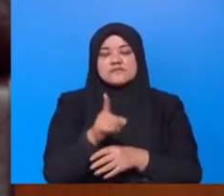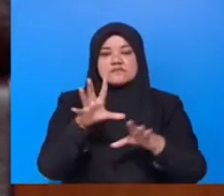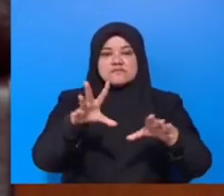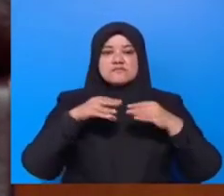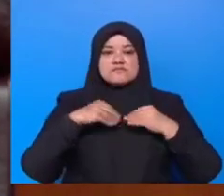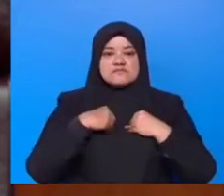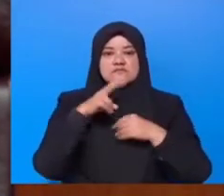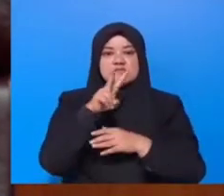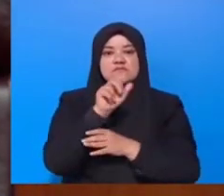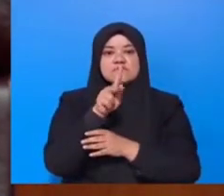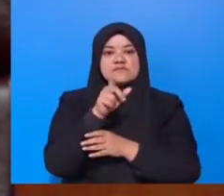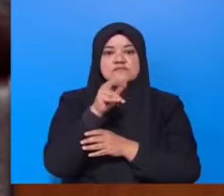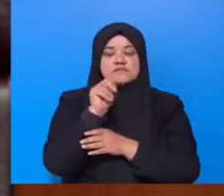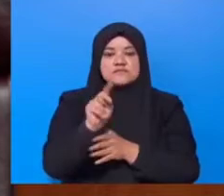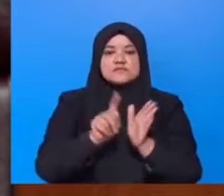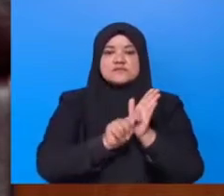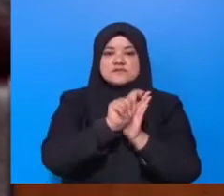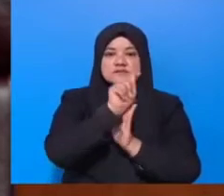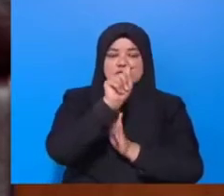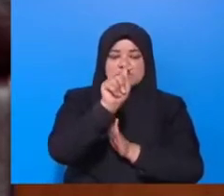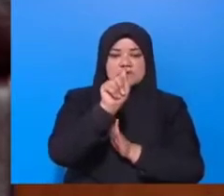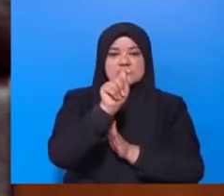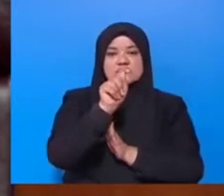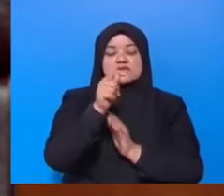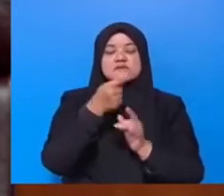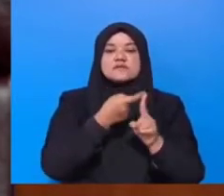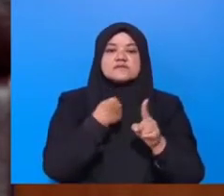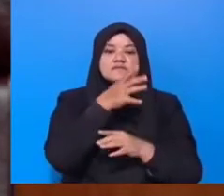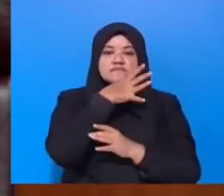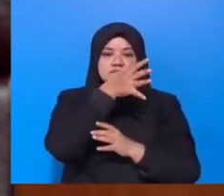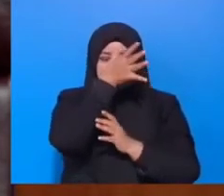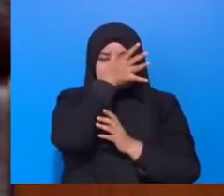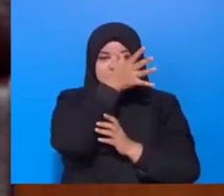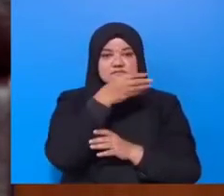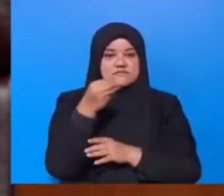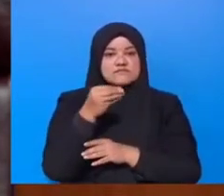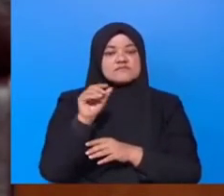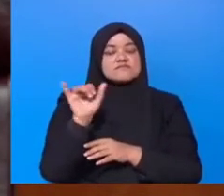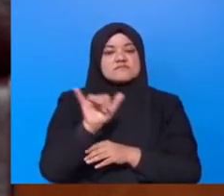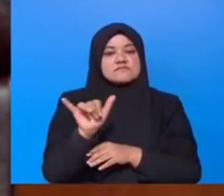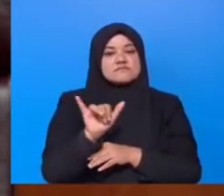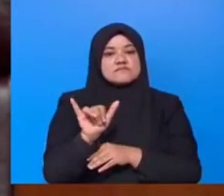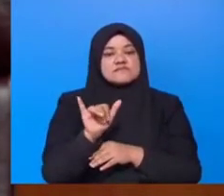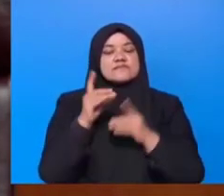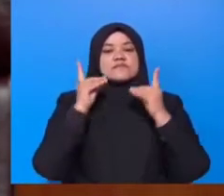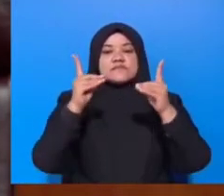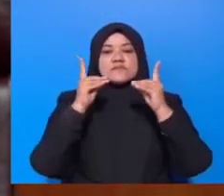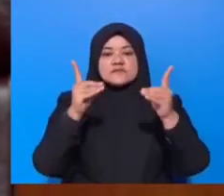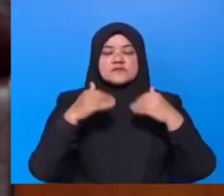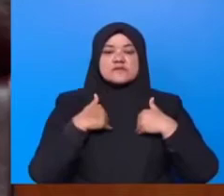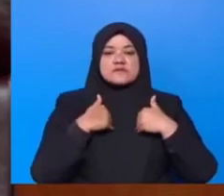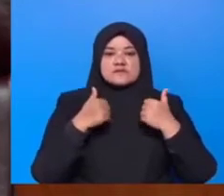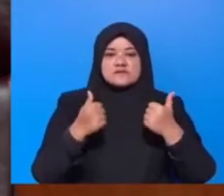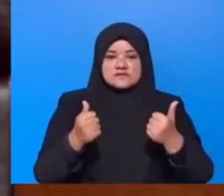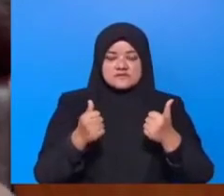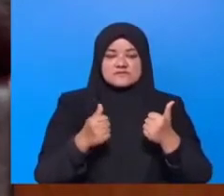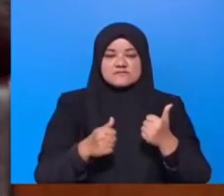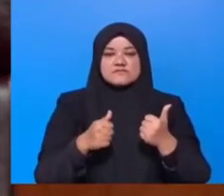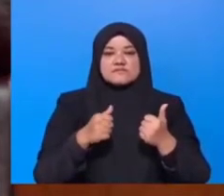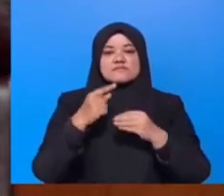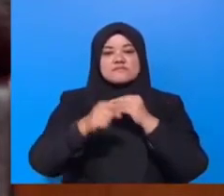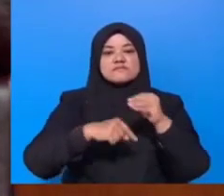penerimaan vetsin yang tinggi oleh Bapa dan antaranya adalah pendidikan kesehatan